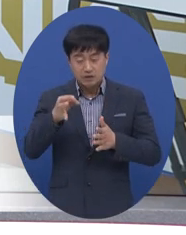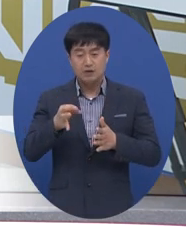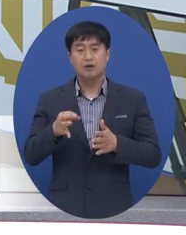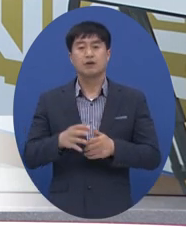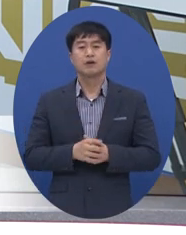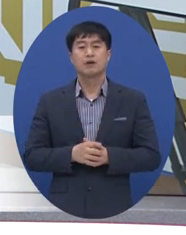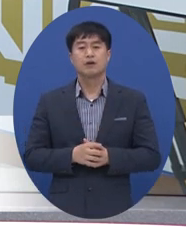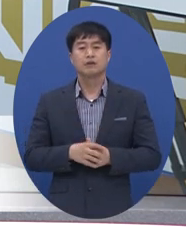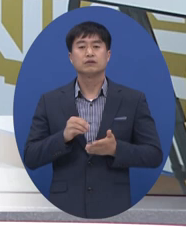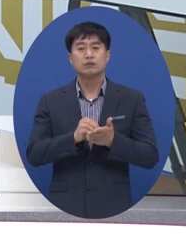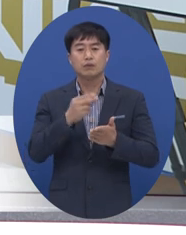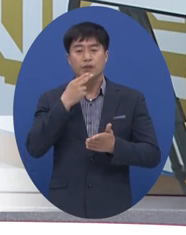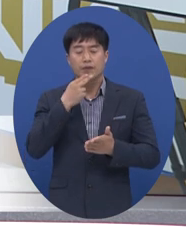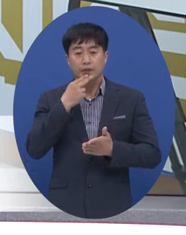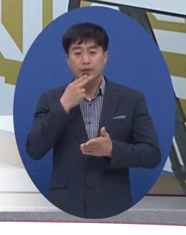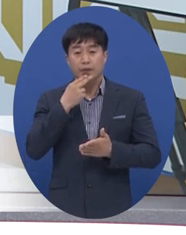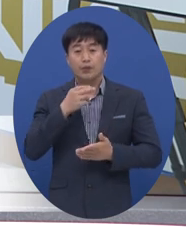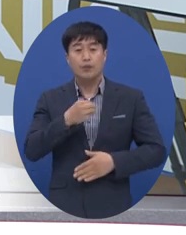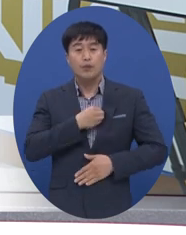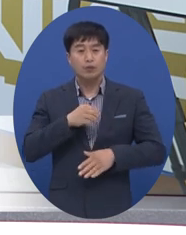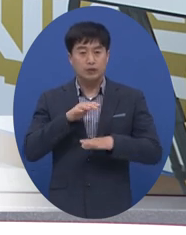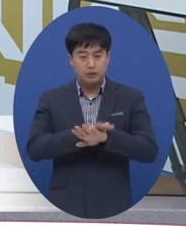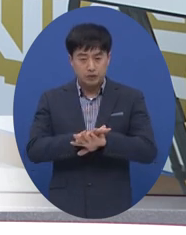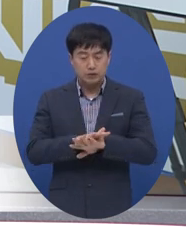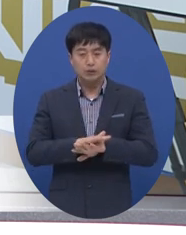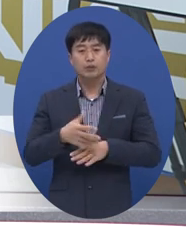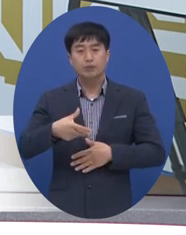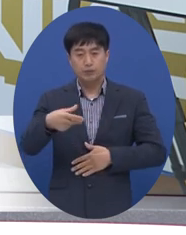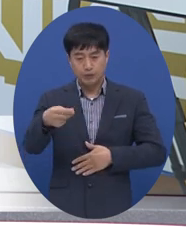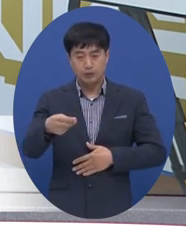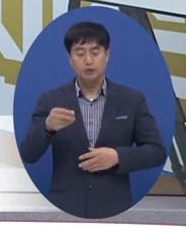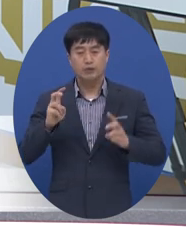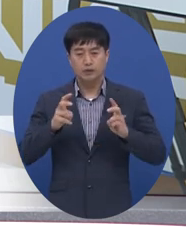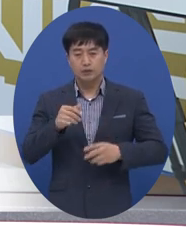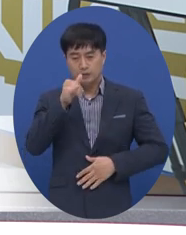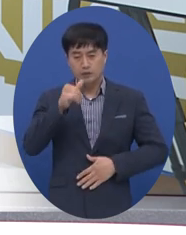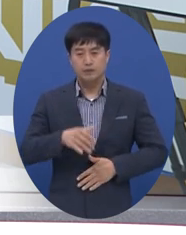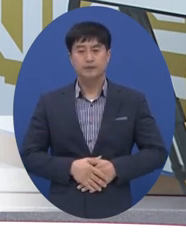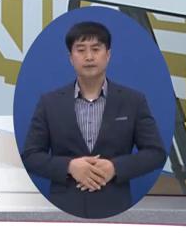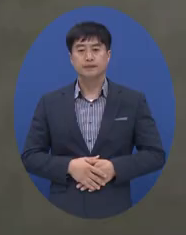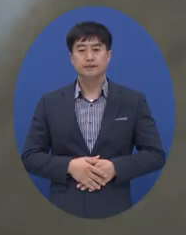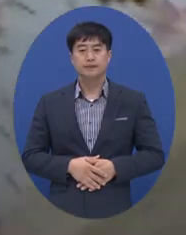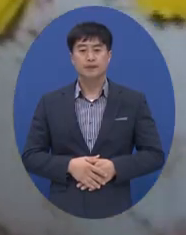받아 챙기는가 하면 등록도 하지 않은 채 회원제로 대부업을 한 업체도 있습니다.